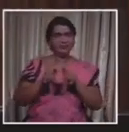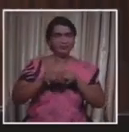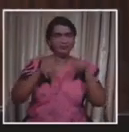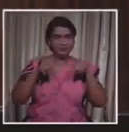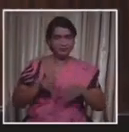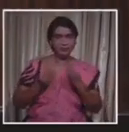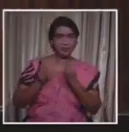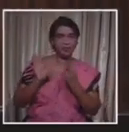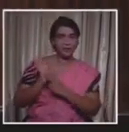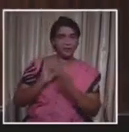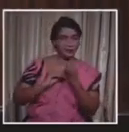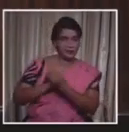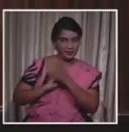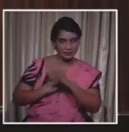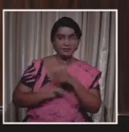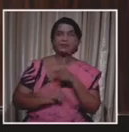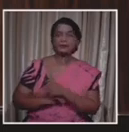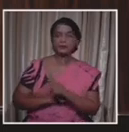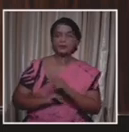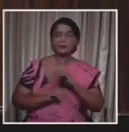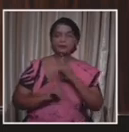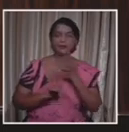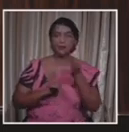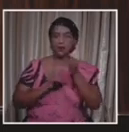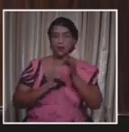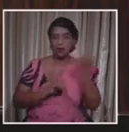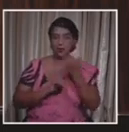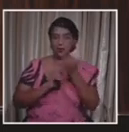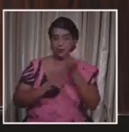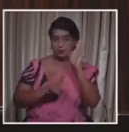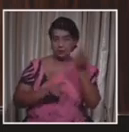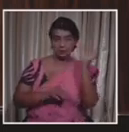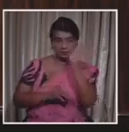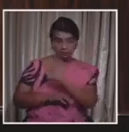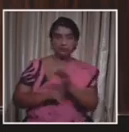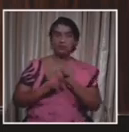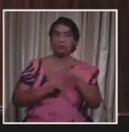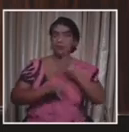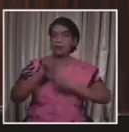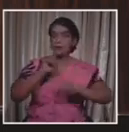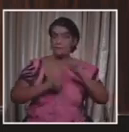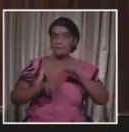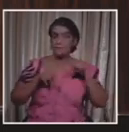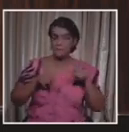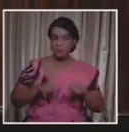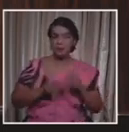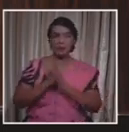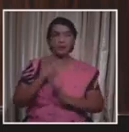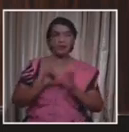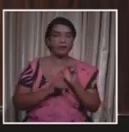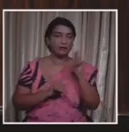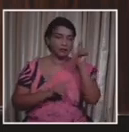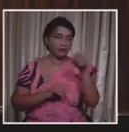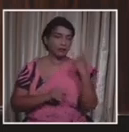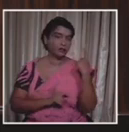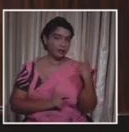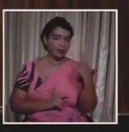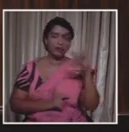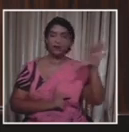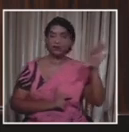pura padwi pautina, anu praptika janadipati dhureta parlimento visin, Menteri Varuku toragani